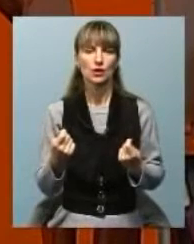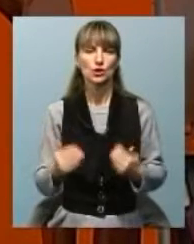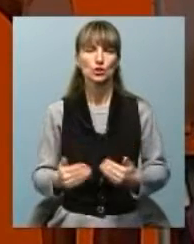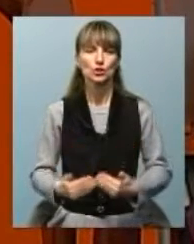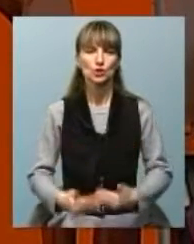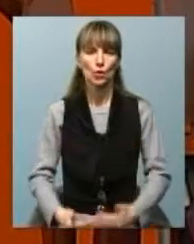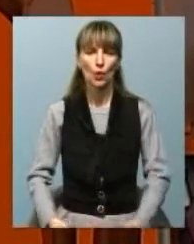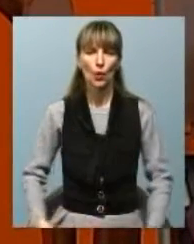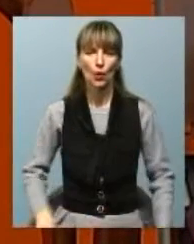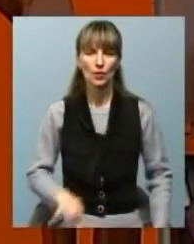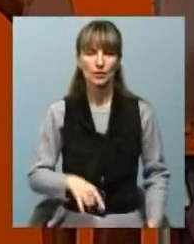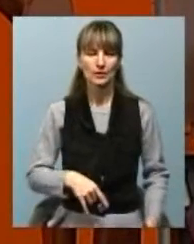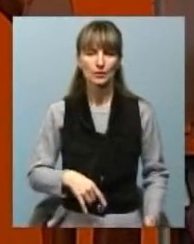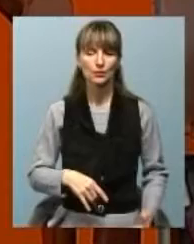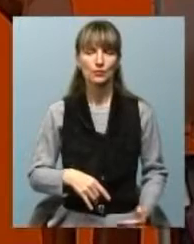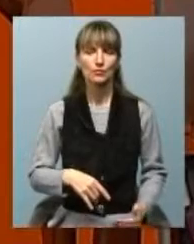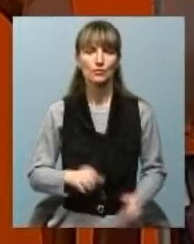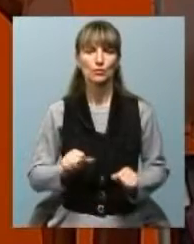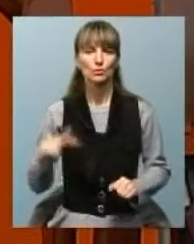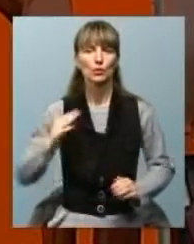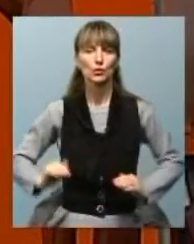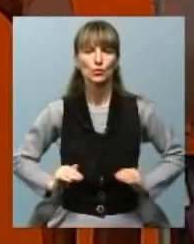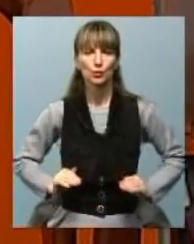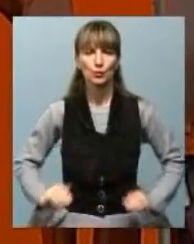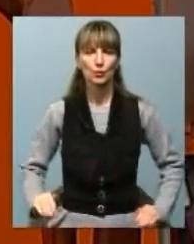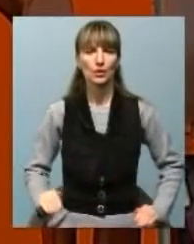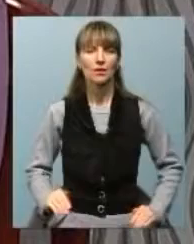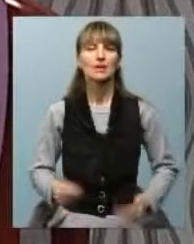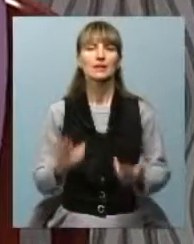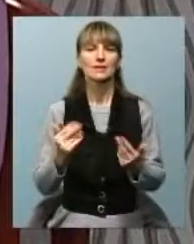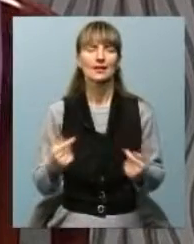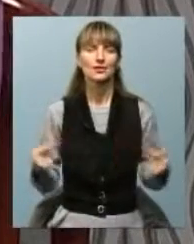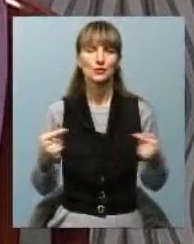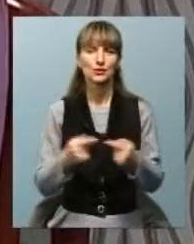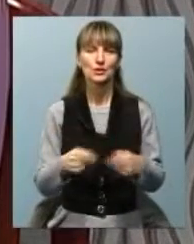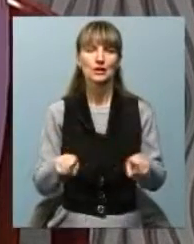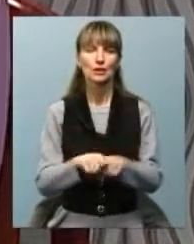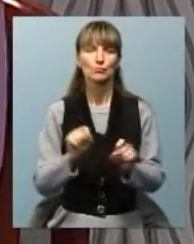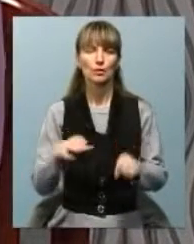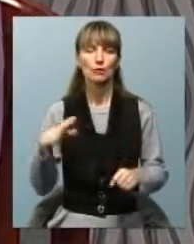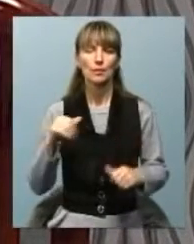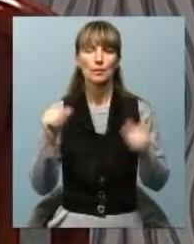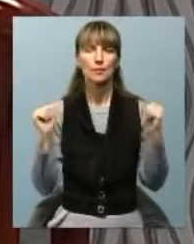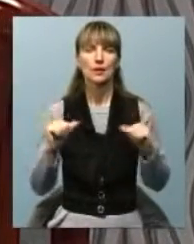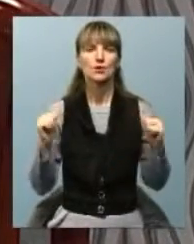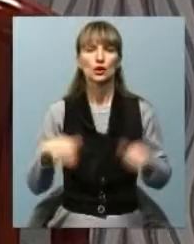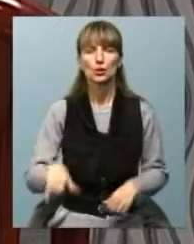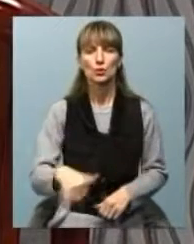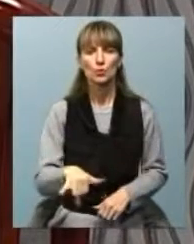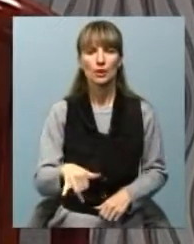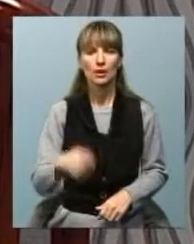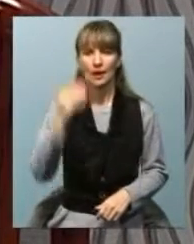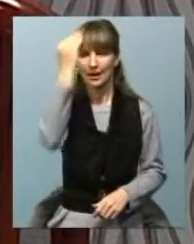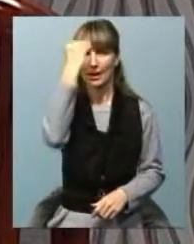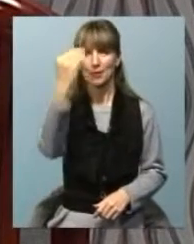Шорти, може бути юбка. Так, цілком вірно. Також може бути піджак, сумочка,